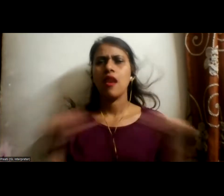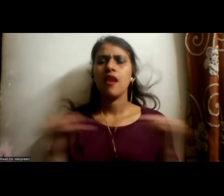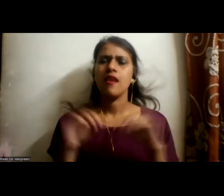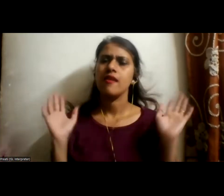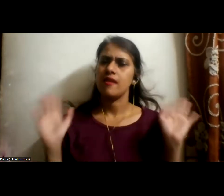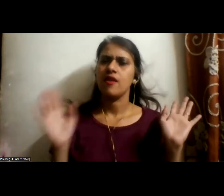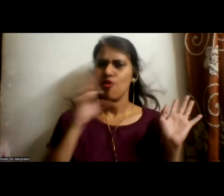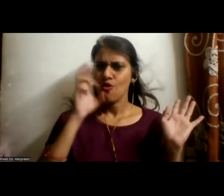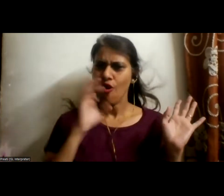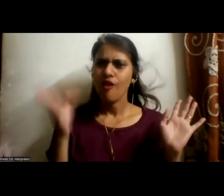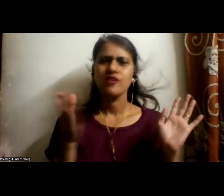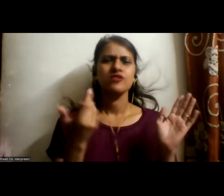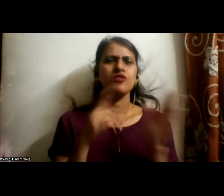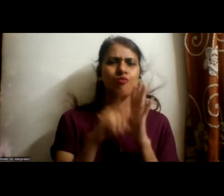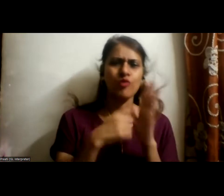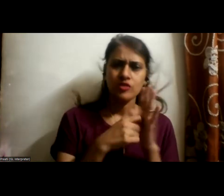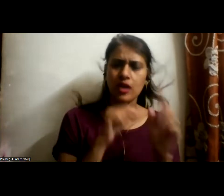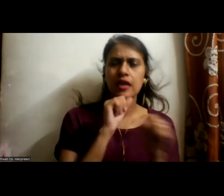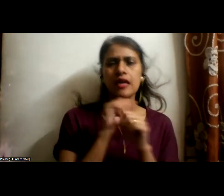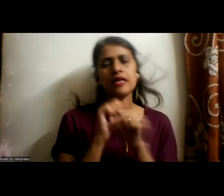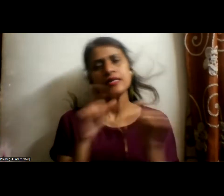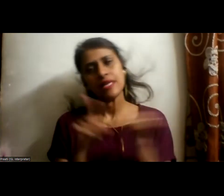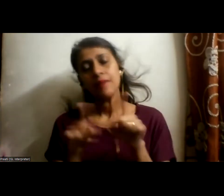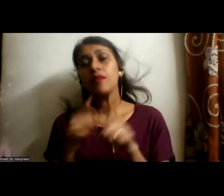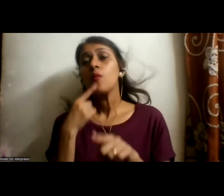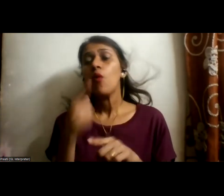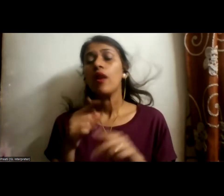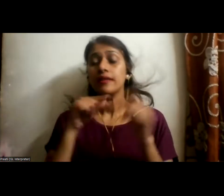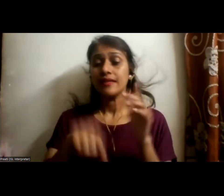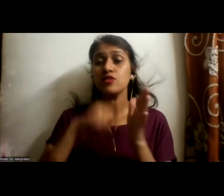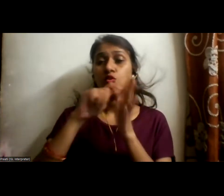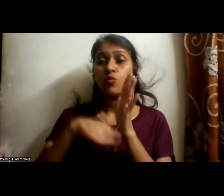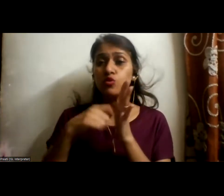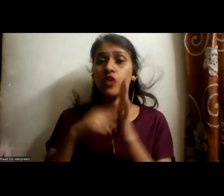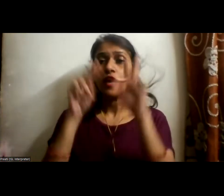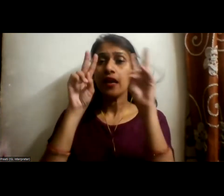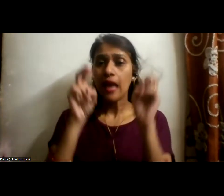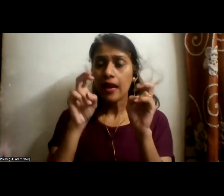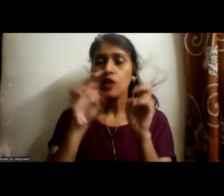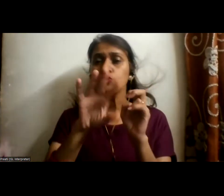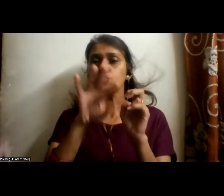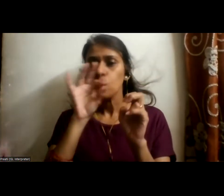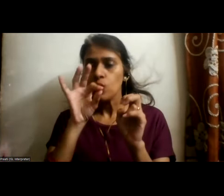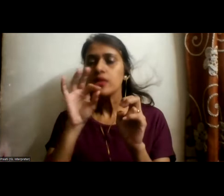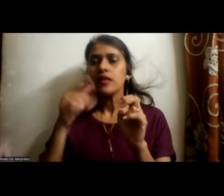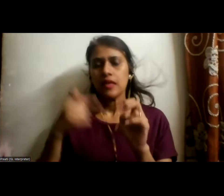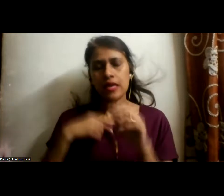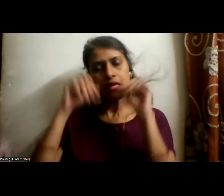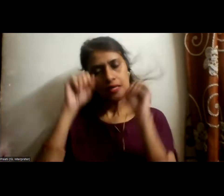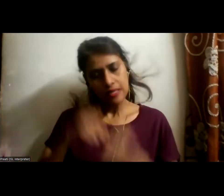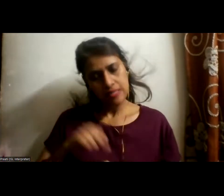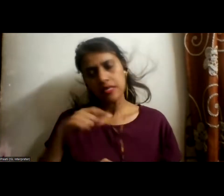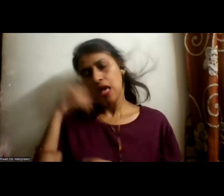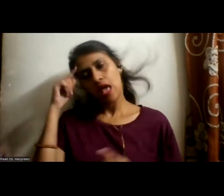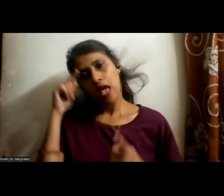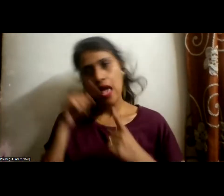में करते हैं तब हम लिखते हैं that this is to certify that this project titled. Okay, undertaking kind of. Yes, kind of undertaking.